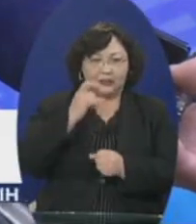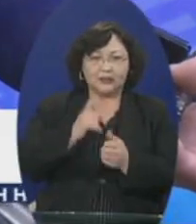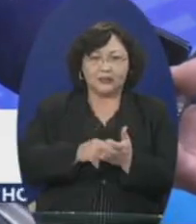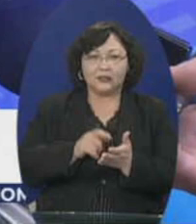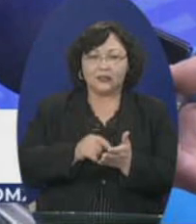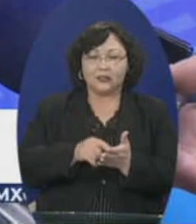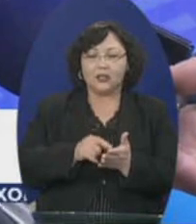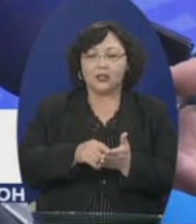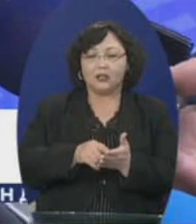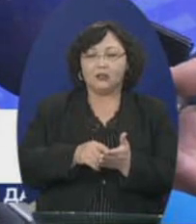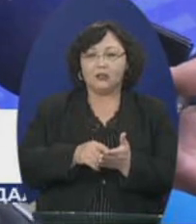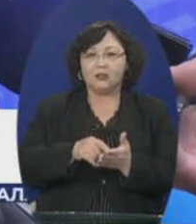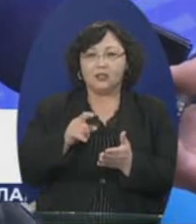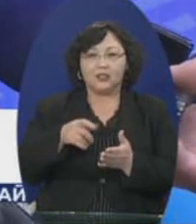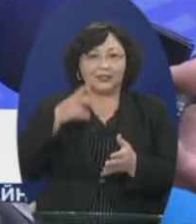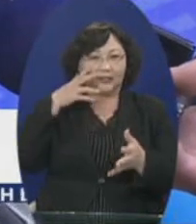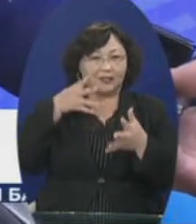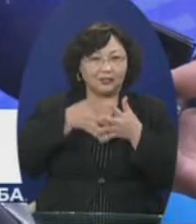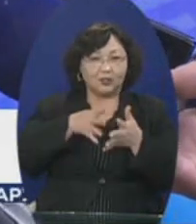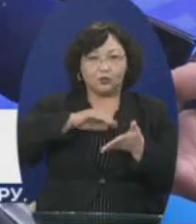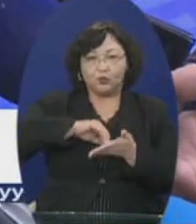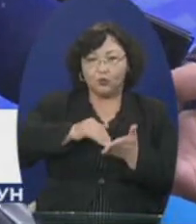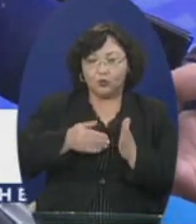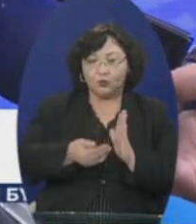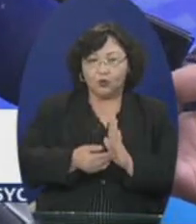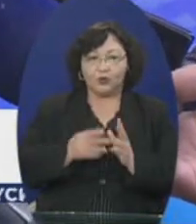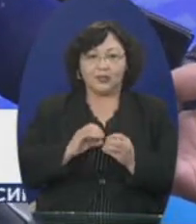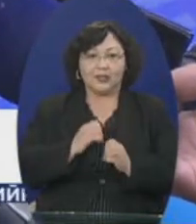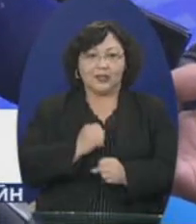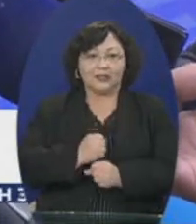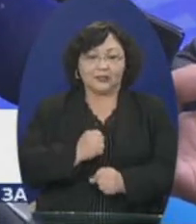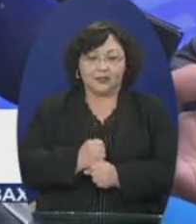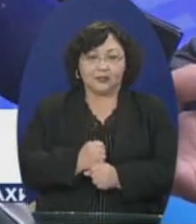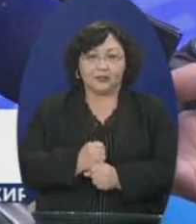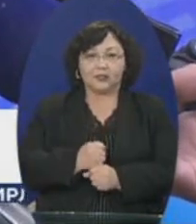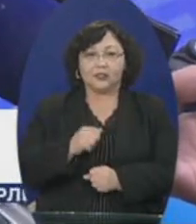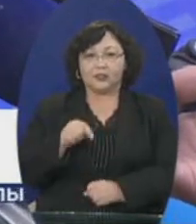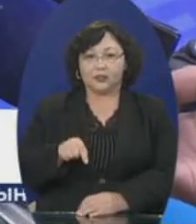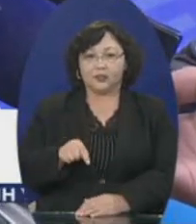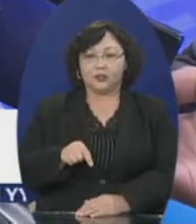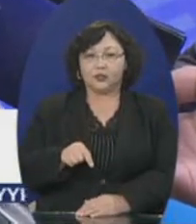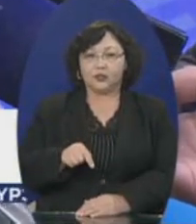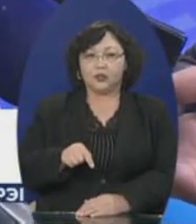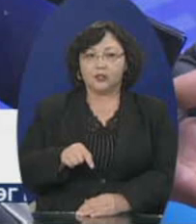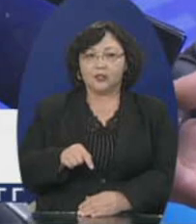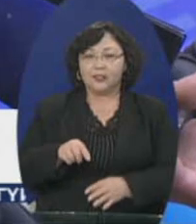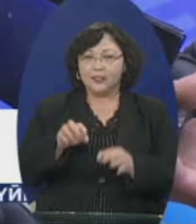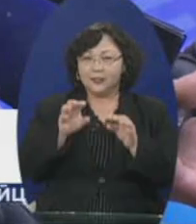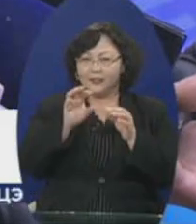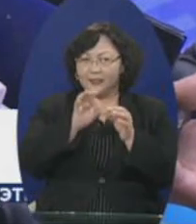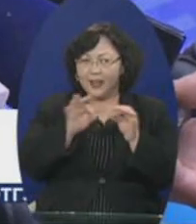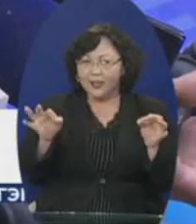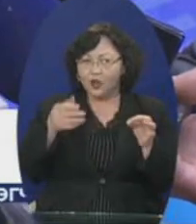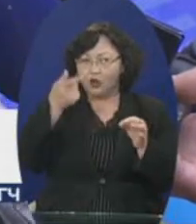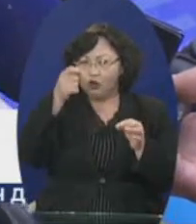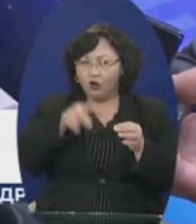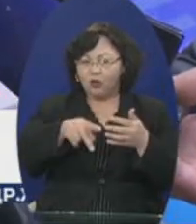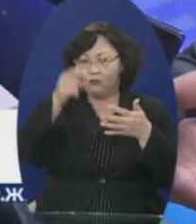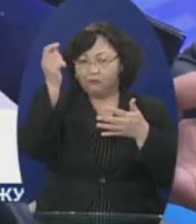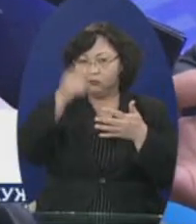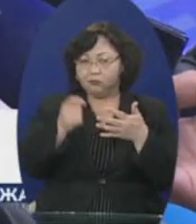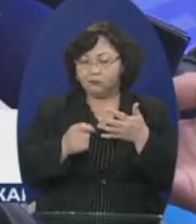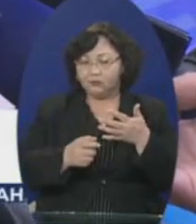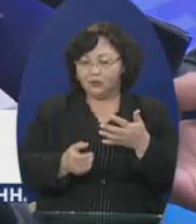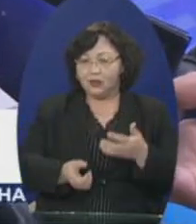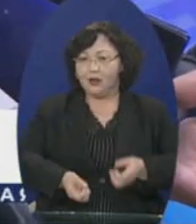Тэгээд ямар ч байсан стратеги төлөвлөлтөө ерөнхий одоо концепцуудаа гаргаад өнөөдрийн энэ арга